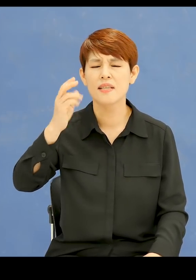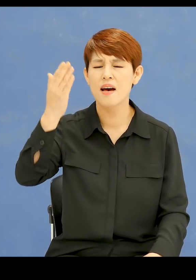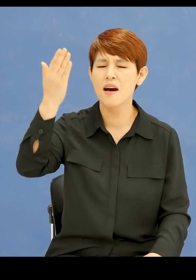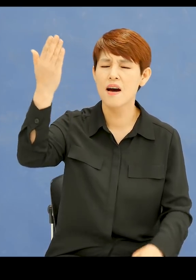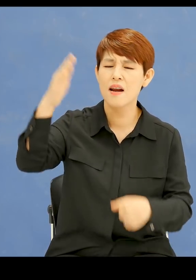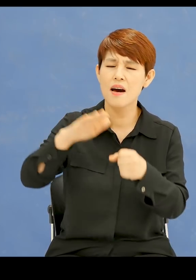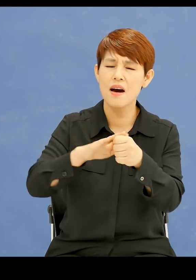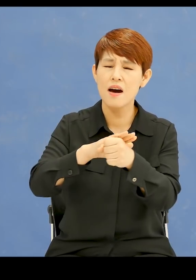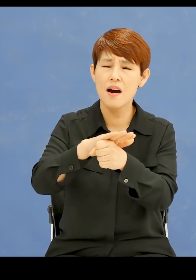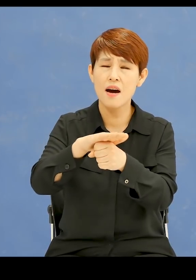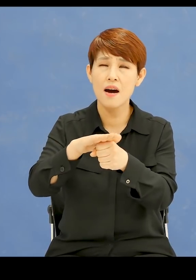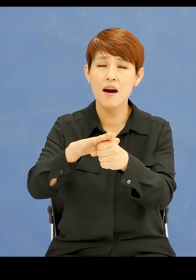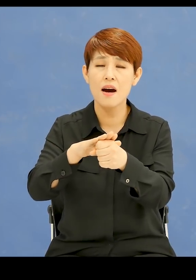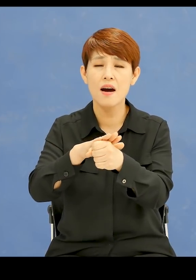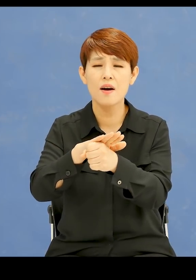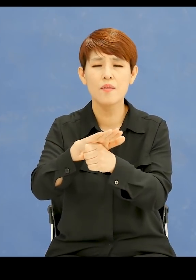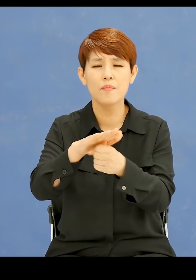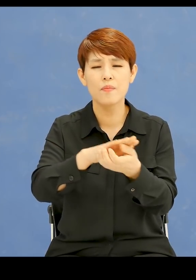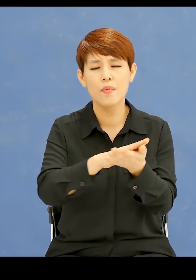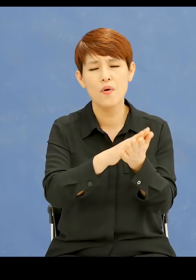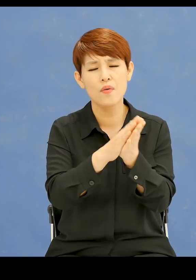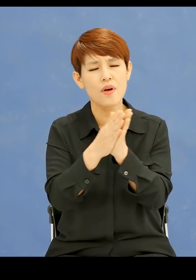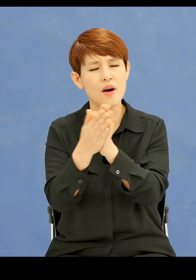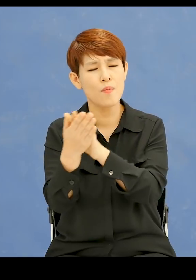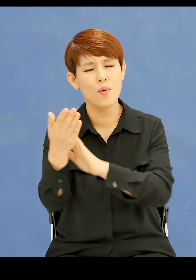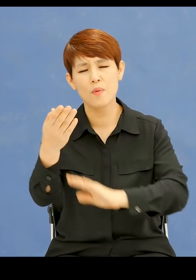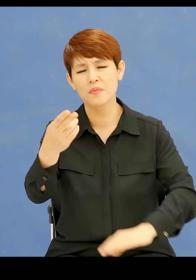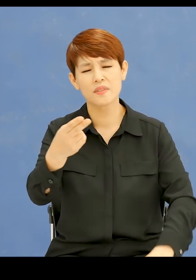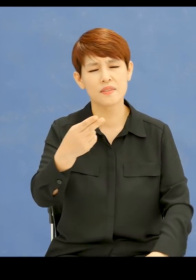그 사랑